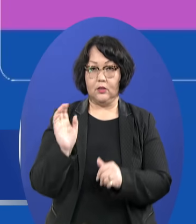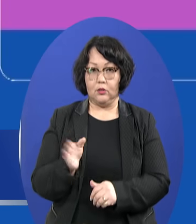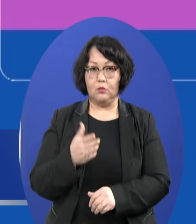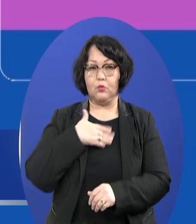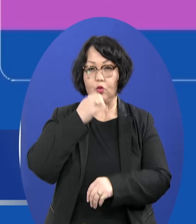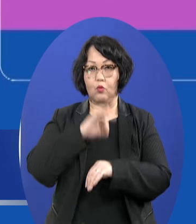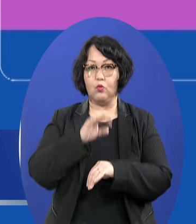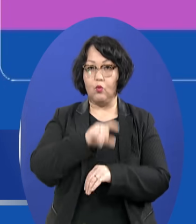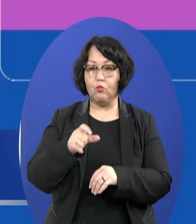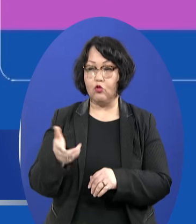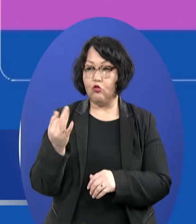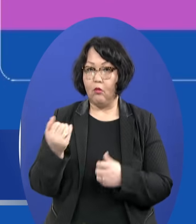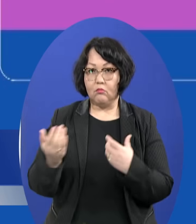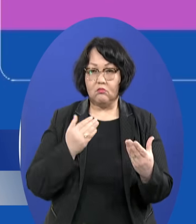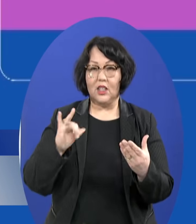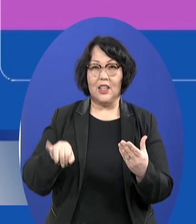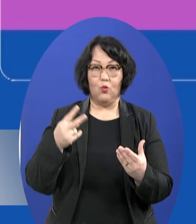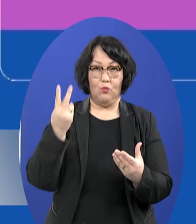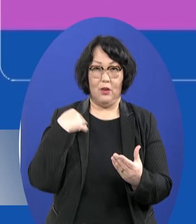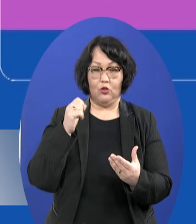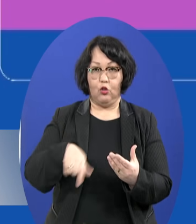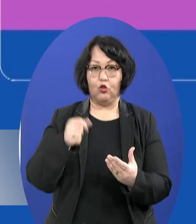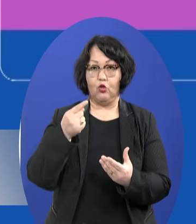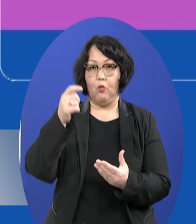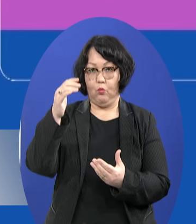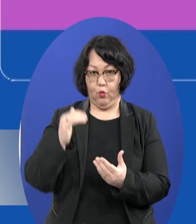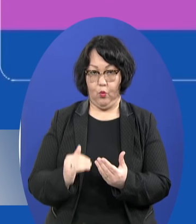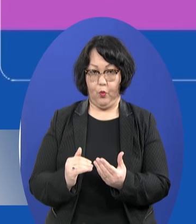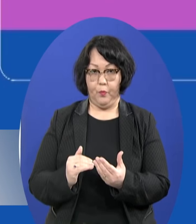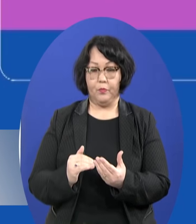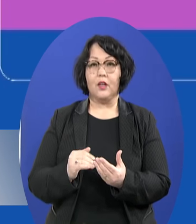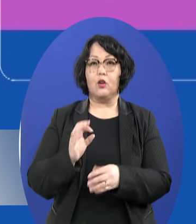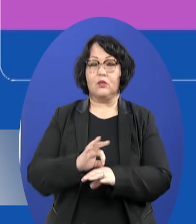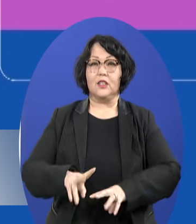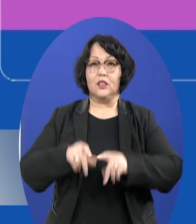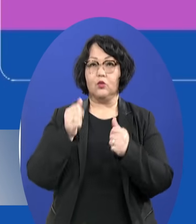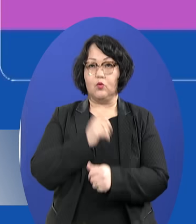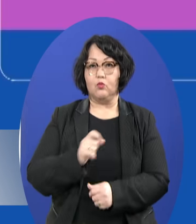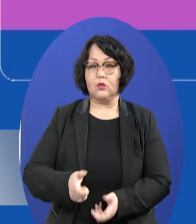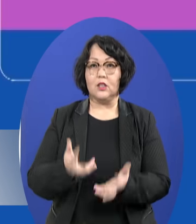хүнийхээ тооноос илүү байсан бол өнөөдөр бол арай бага болж буурсан байна. За идэгж гарсан хүмүүсийн нийт тоо бол